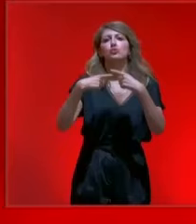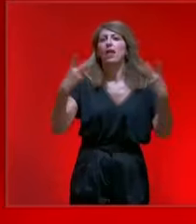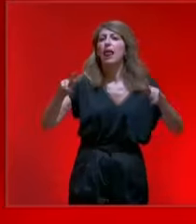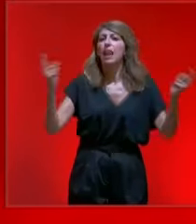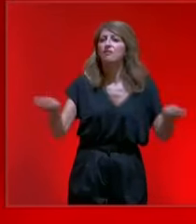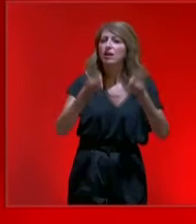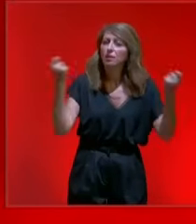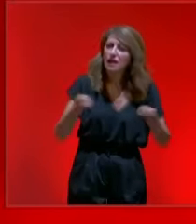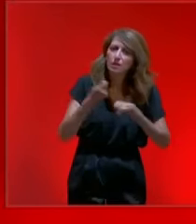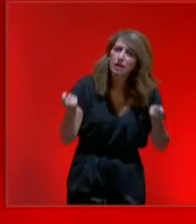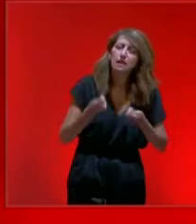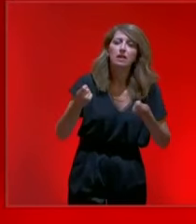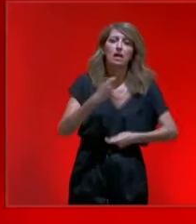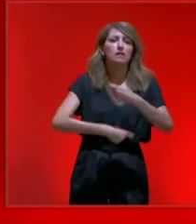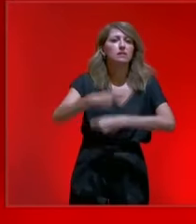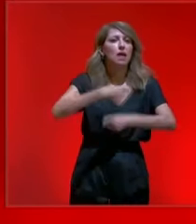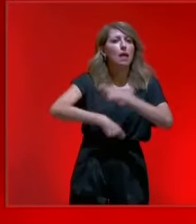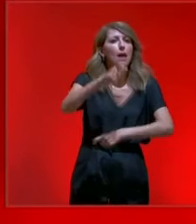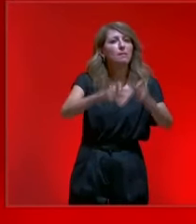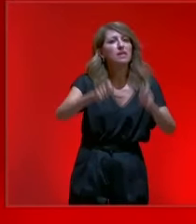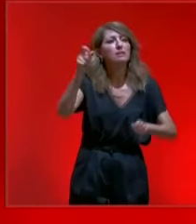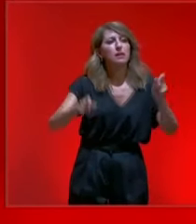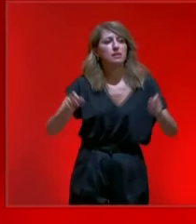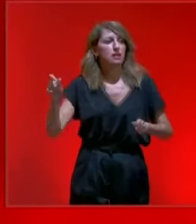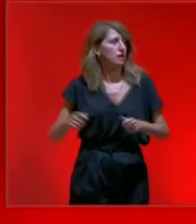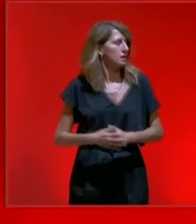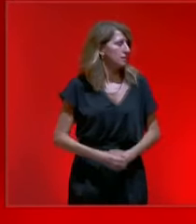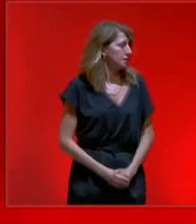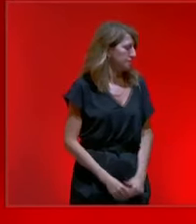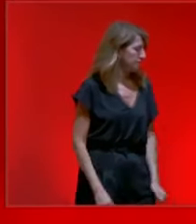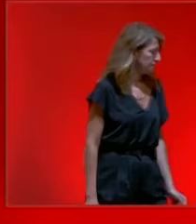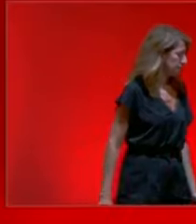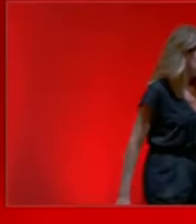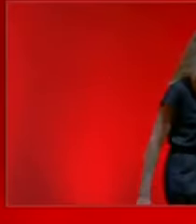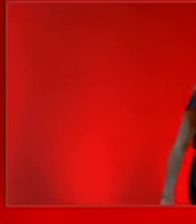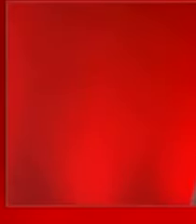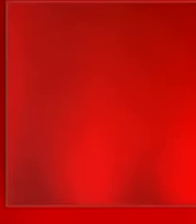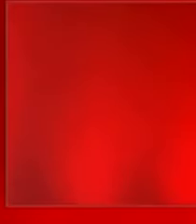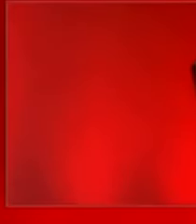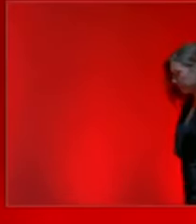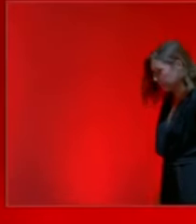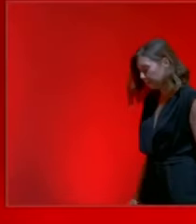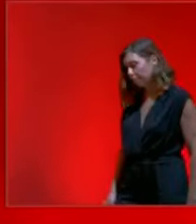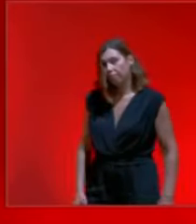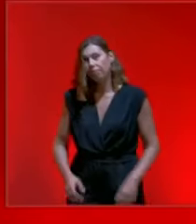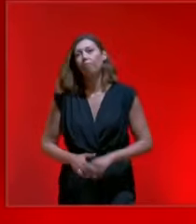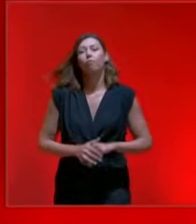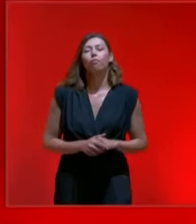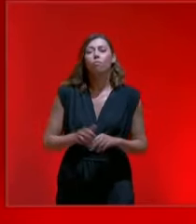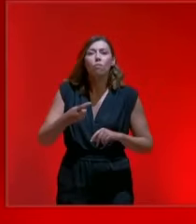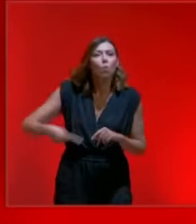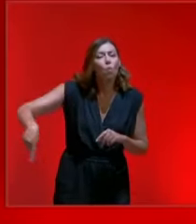άνθρωποι των μικρών και μεσαίων επιχειρήσεων είναι πολλές φορές σκληρά εργαζόμενοι, που ενδεχομένως δουλεύουν